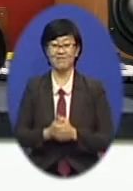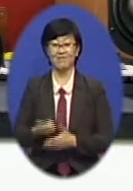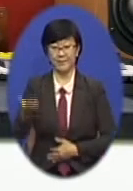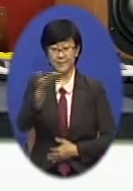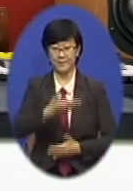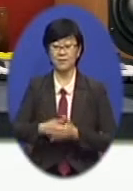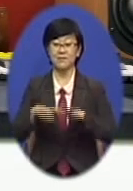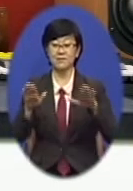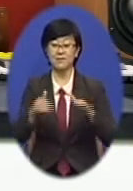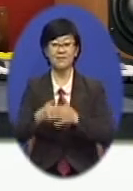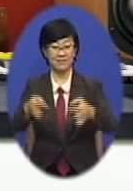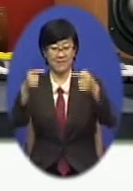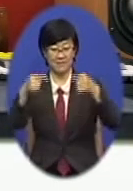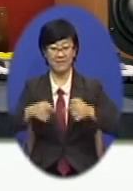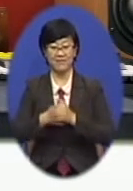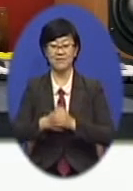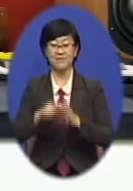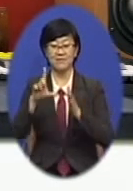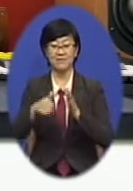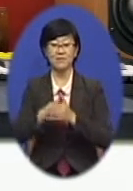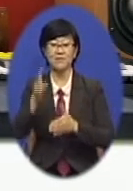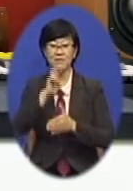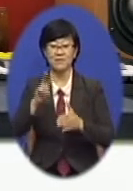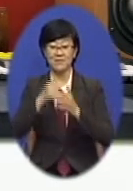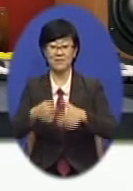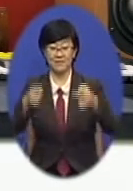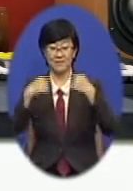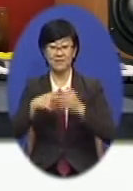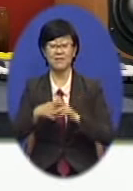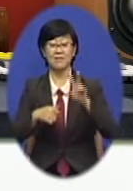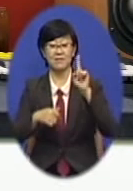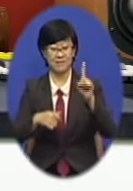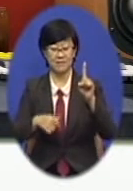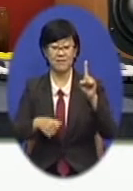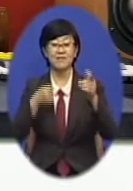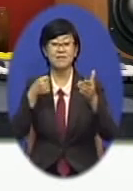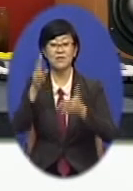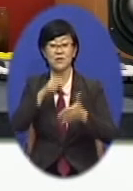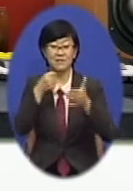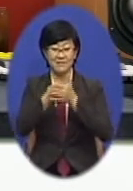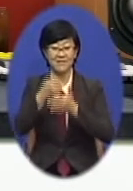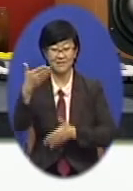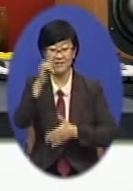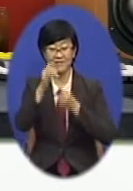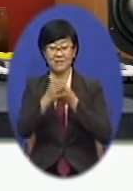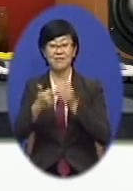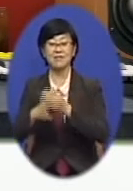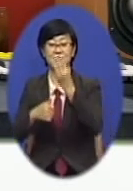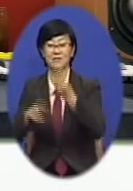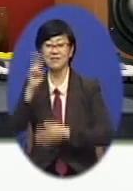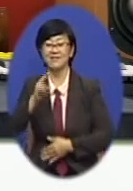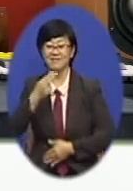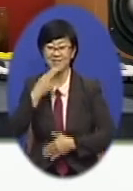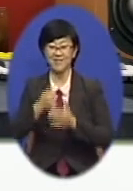여러분. 오늘 참여는요. 이 시간 노래 네. 참여는 1번 지정곡 노래 부르기, 3번 무반주